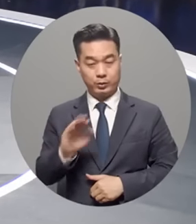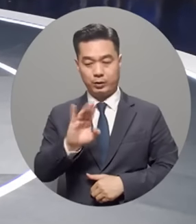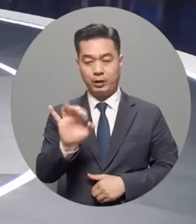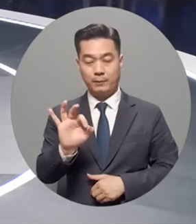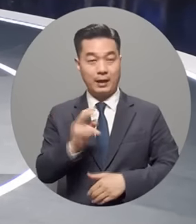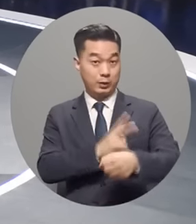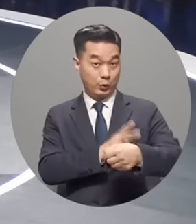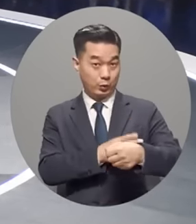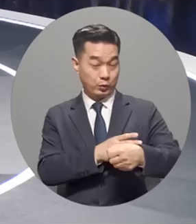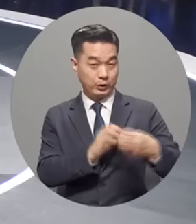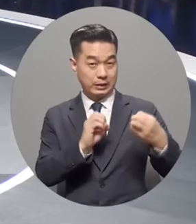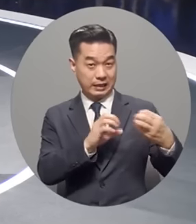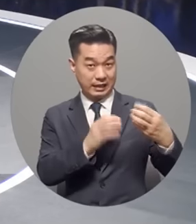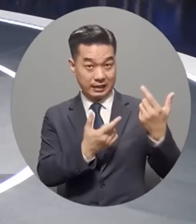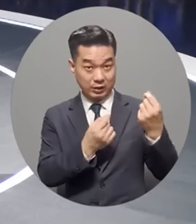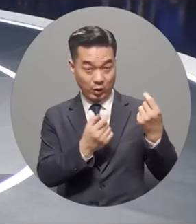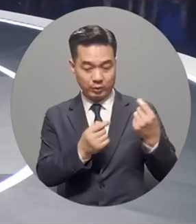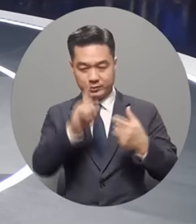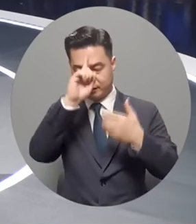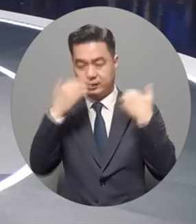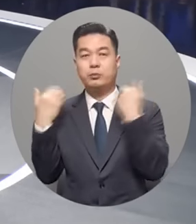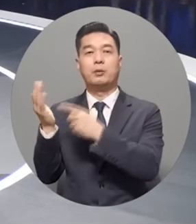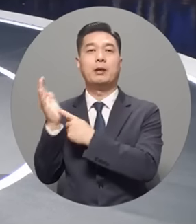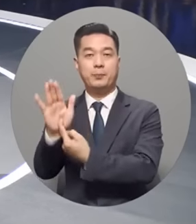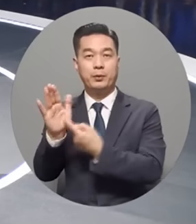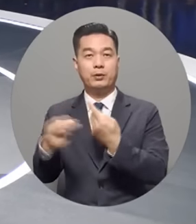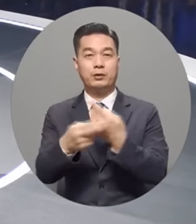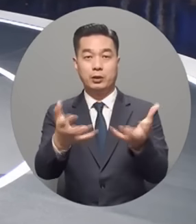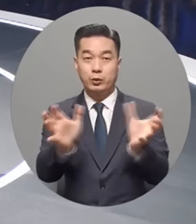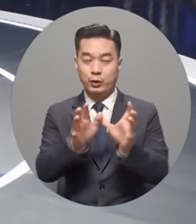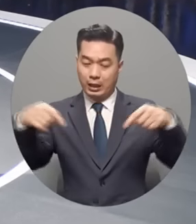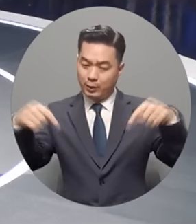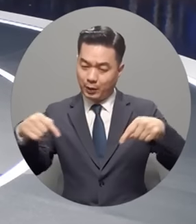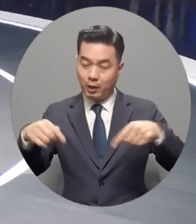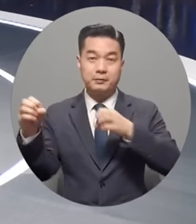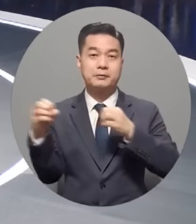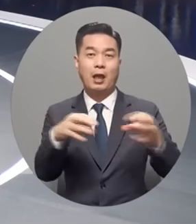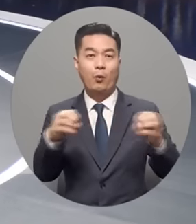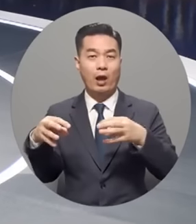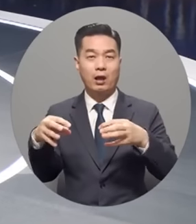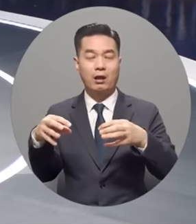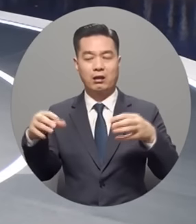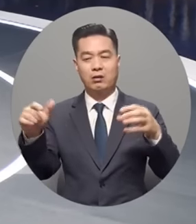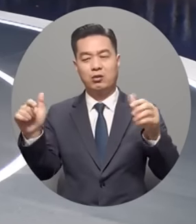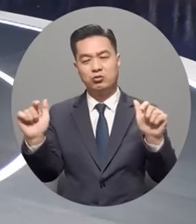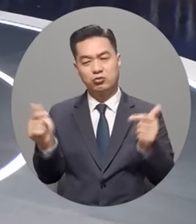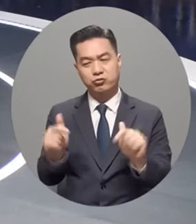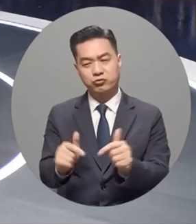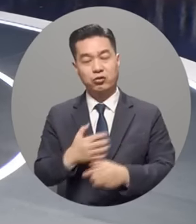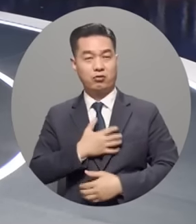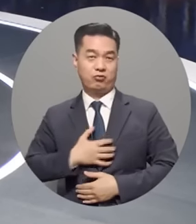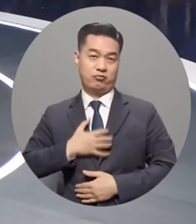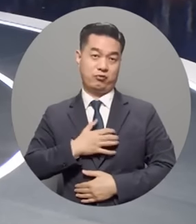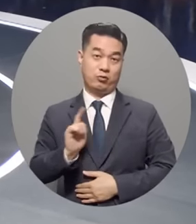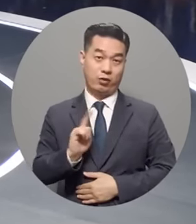말씀도 드렸지만 오늘 정부 발표로 의료계와의 협상 대화 여지는 더 줄어들었다 이렇게 봐야겠 네 전공의들이 의대